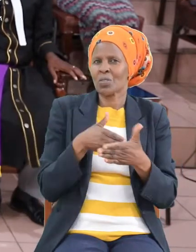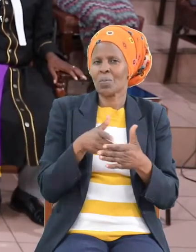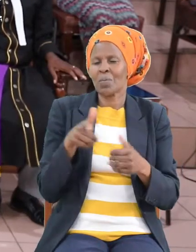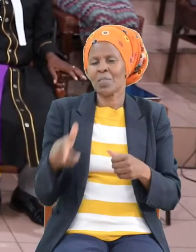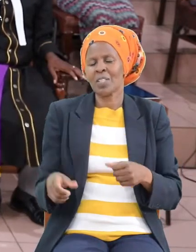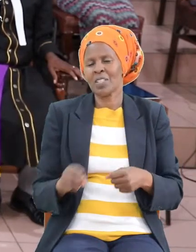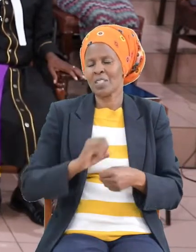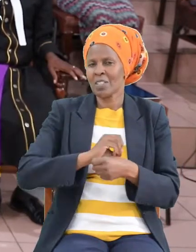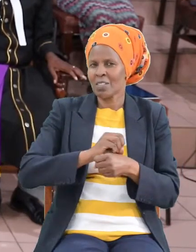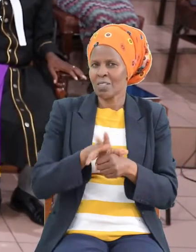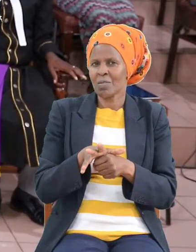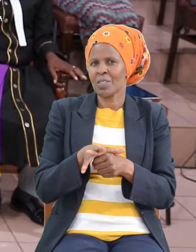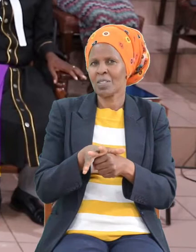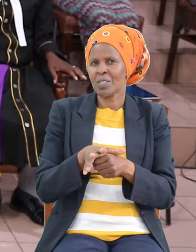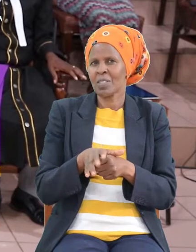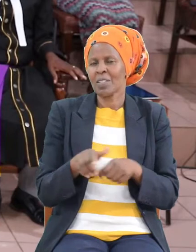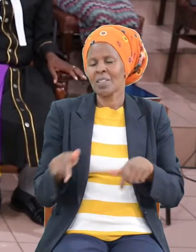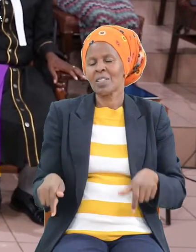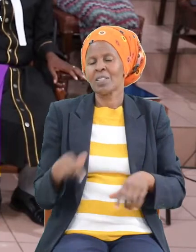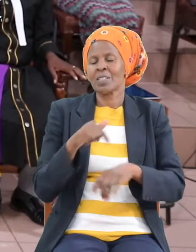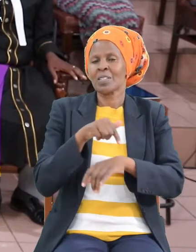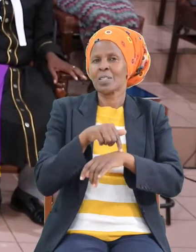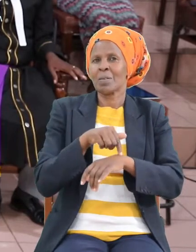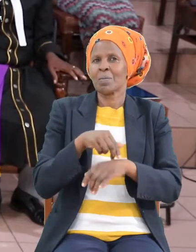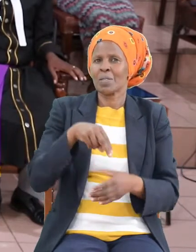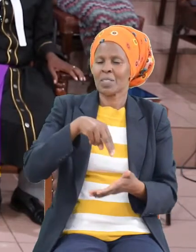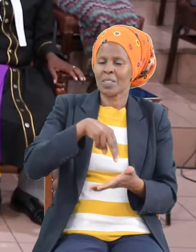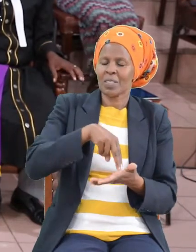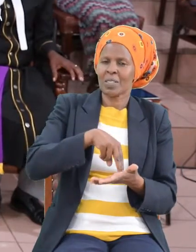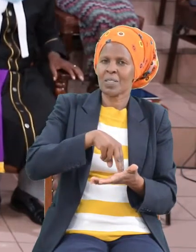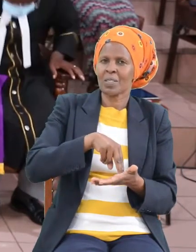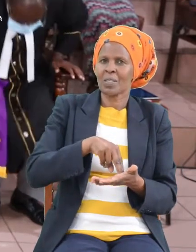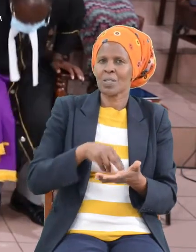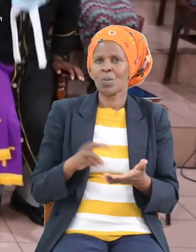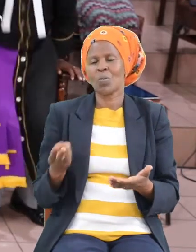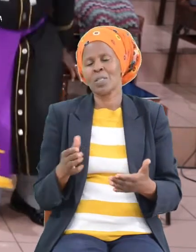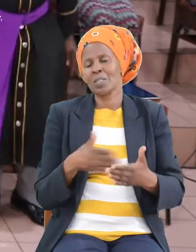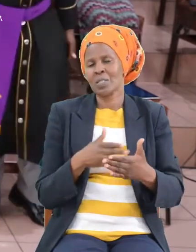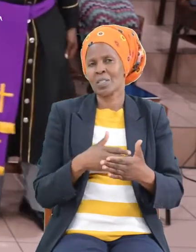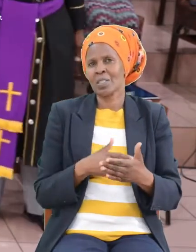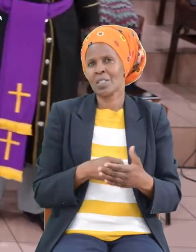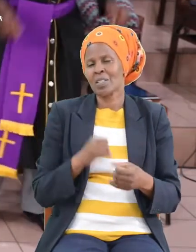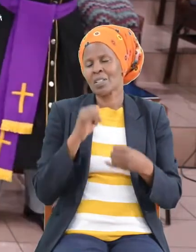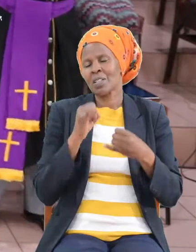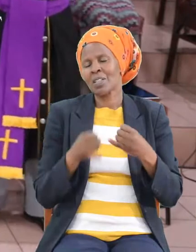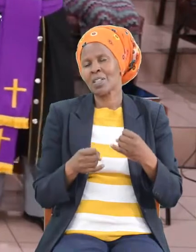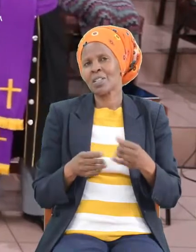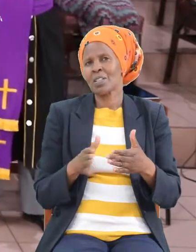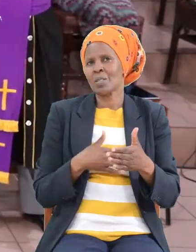tumekomeza hii njanga. Wakati huu tutasimama tuweze kuimba wimbo wa mwisho, ni